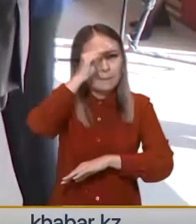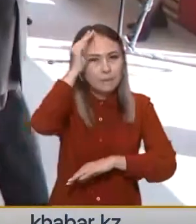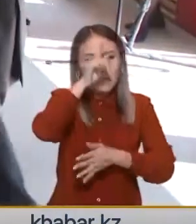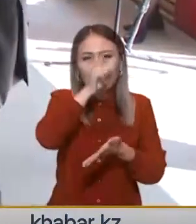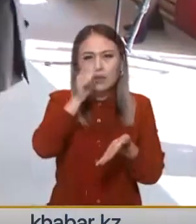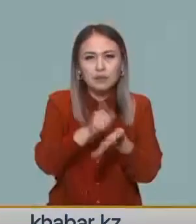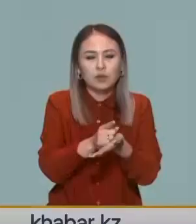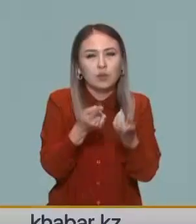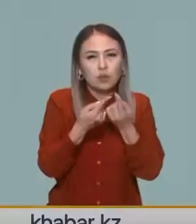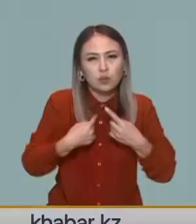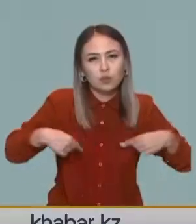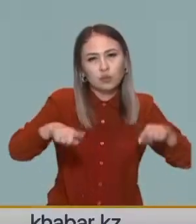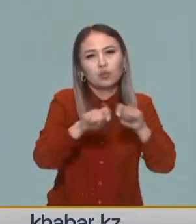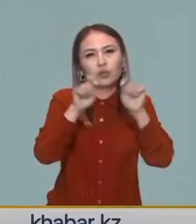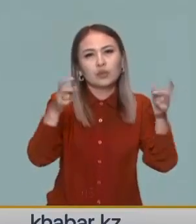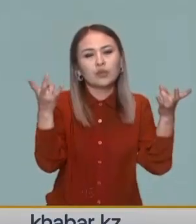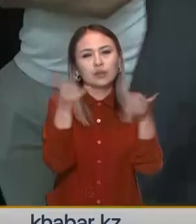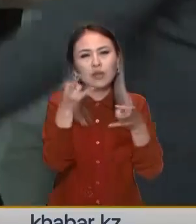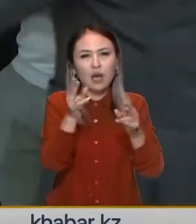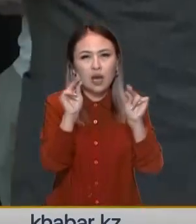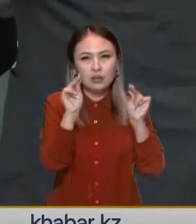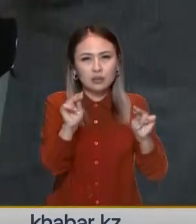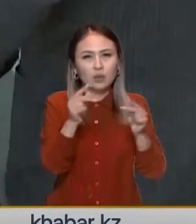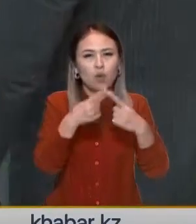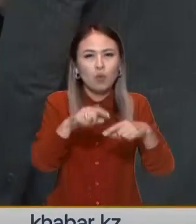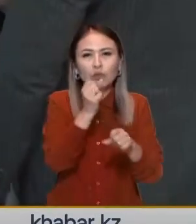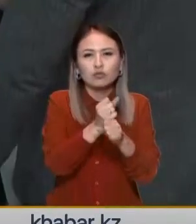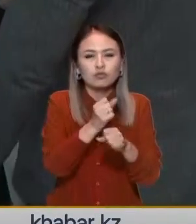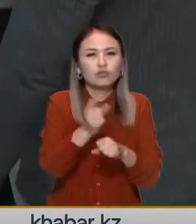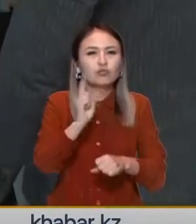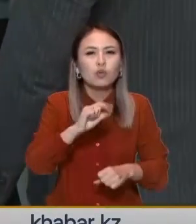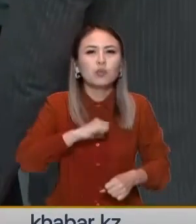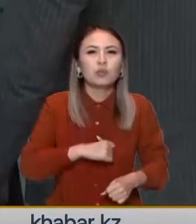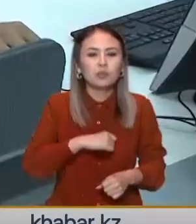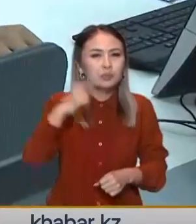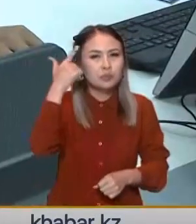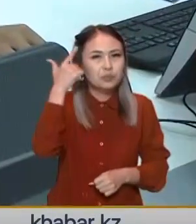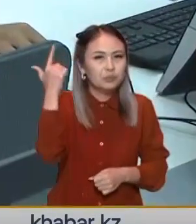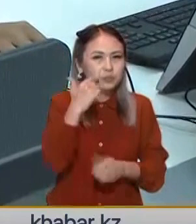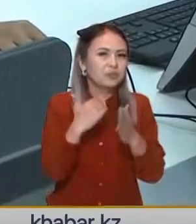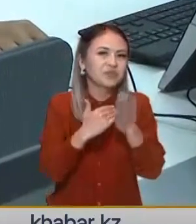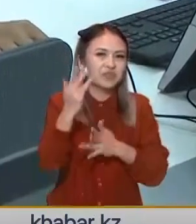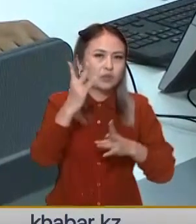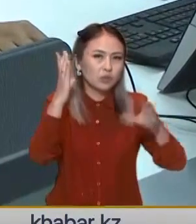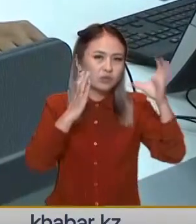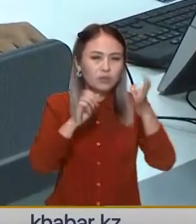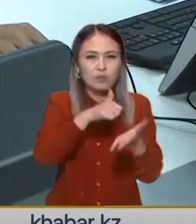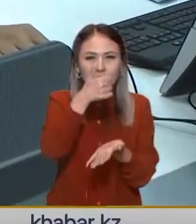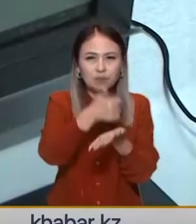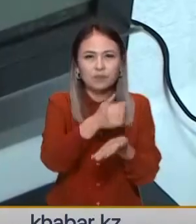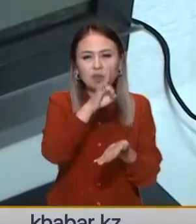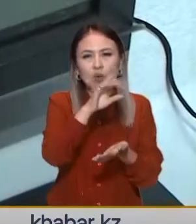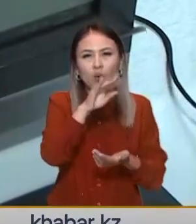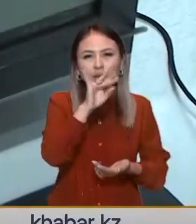үстемдік ететін қоғам құруымыз керектігін айтқан болатын. Әділетті қоғам құру үшін заңгерлердің кәсіби біліктілігі жоғары болуы тиіс. Университет